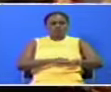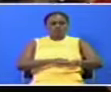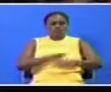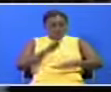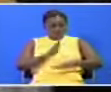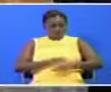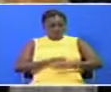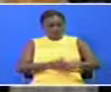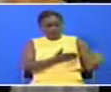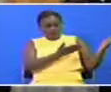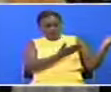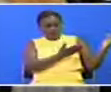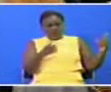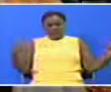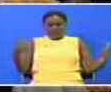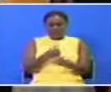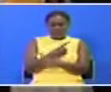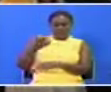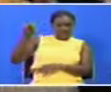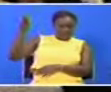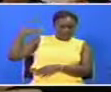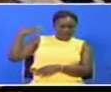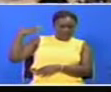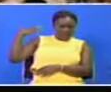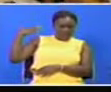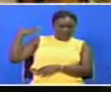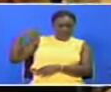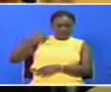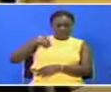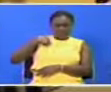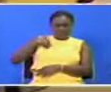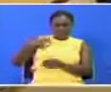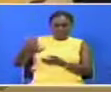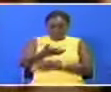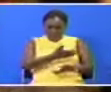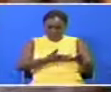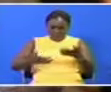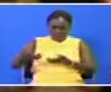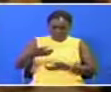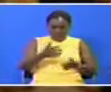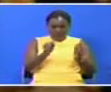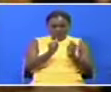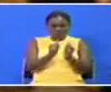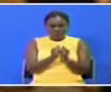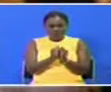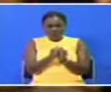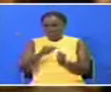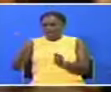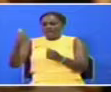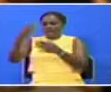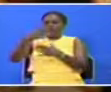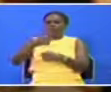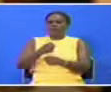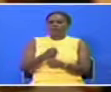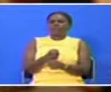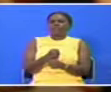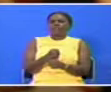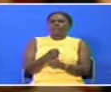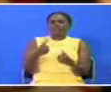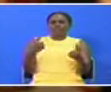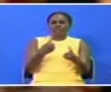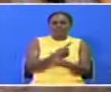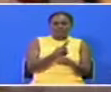haya tofauti na iliyopita, nimepata kubadilishana mawasiliano na wajasiriamali wenzangu tofauti tofauti,